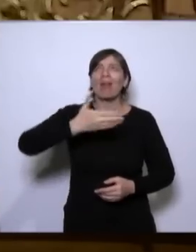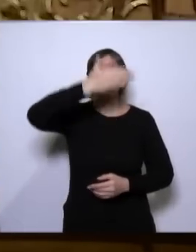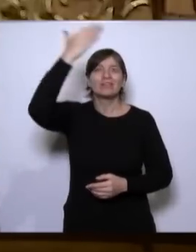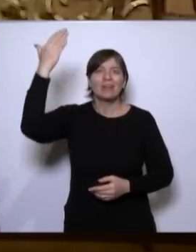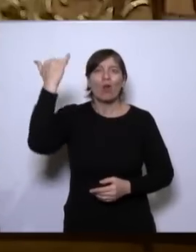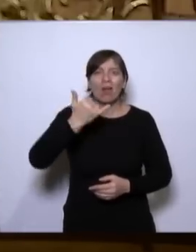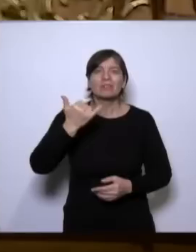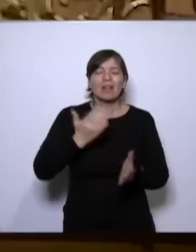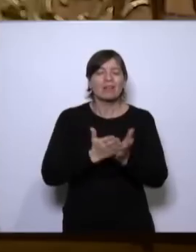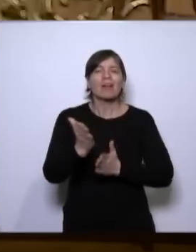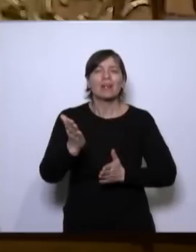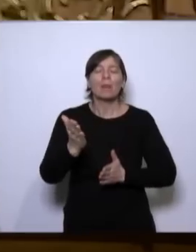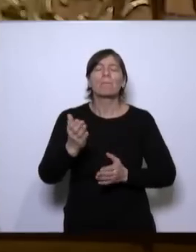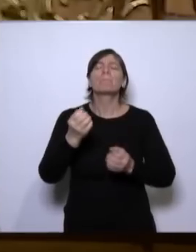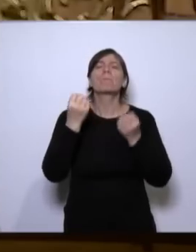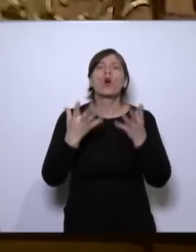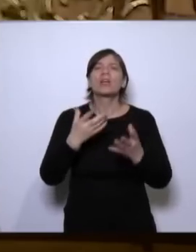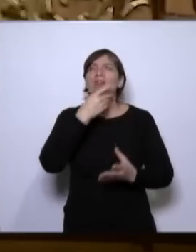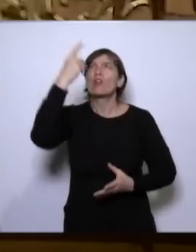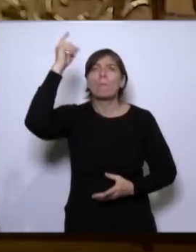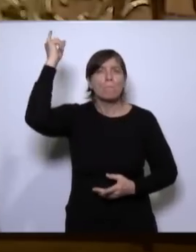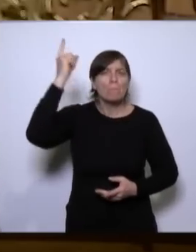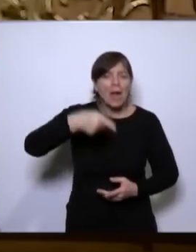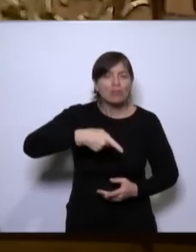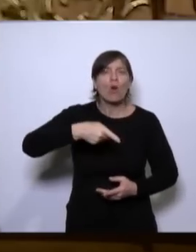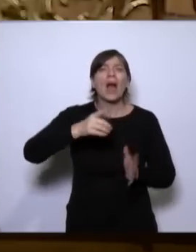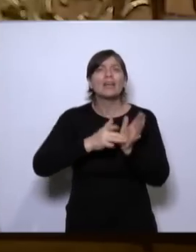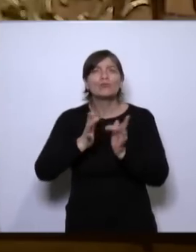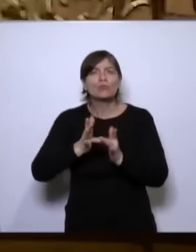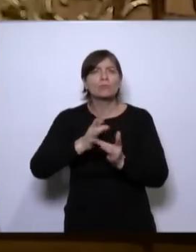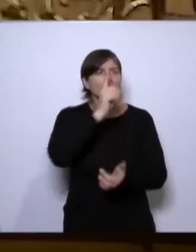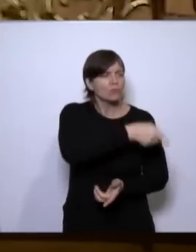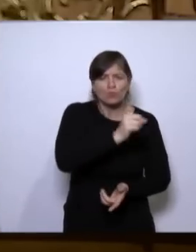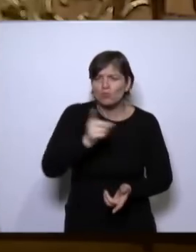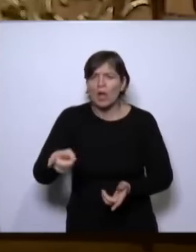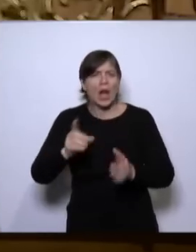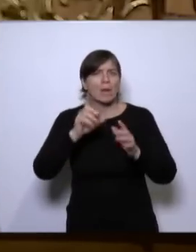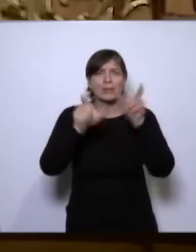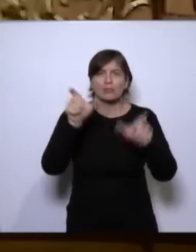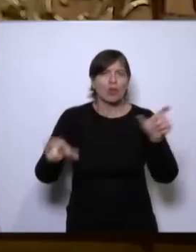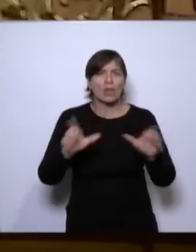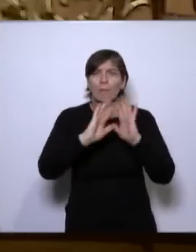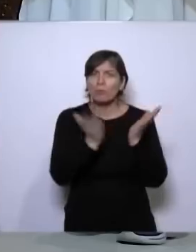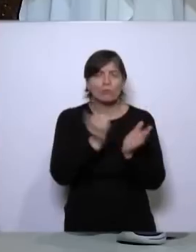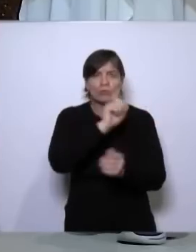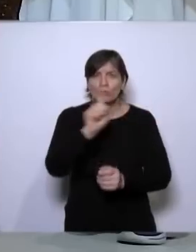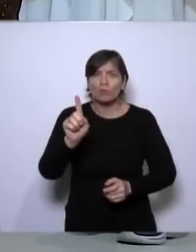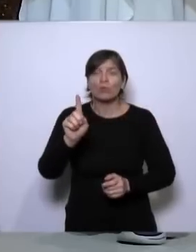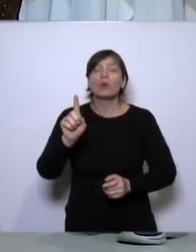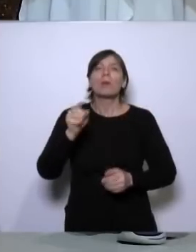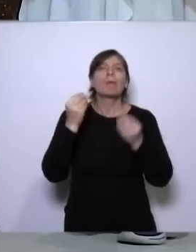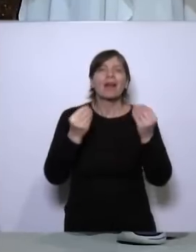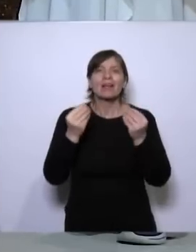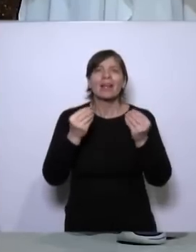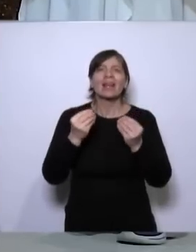에테르나 포르케 디오스 노 엔비오 아수 히호 para juzgar al mundo, sino para